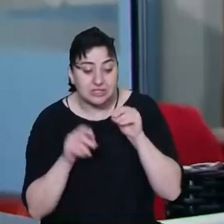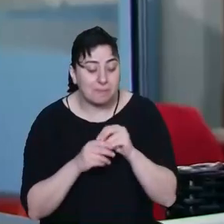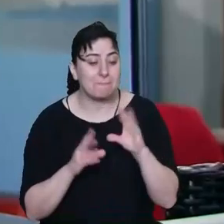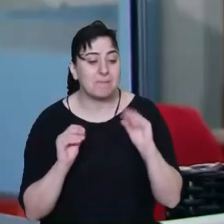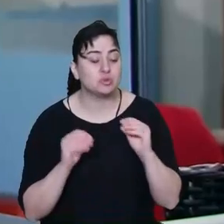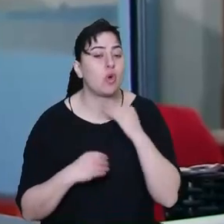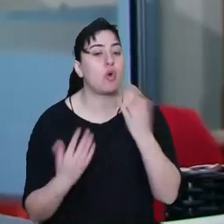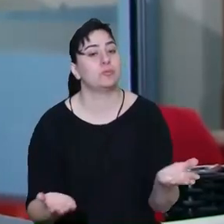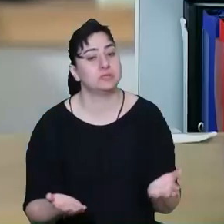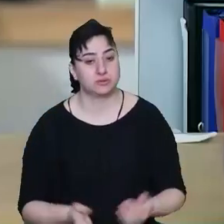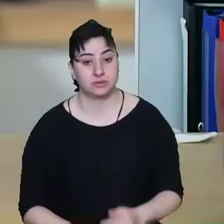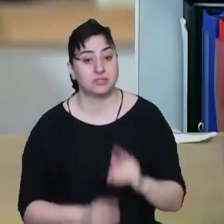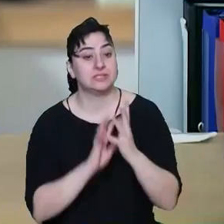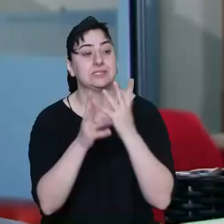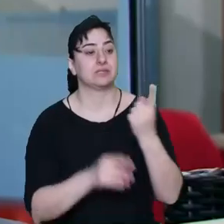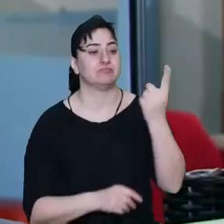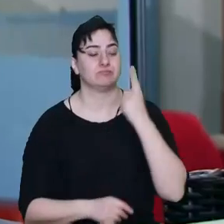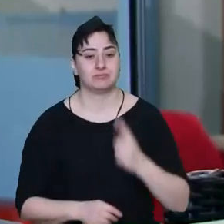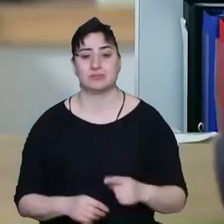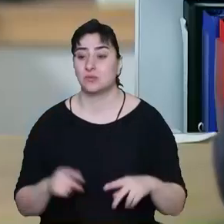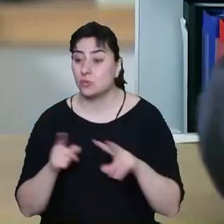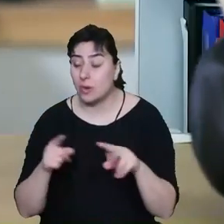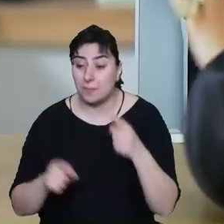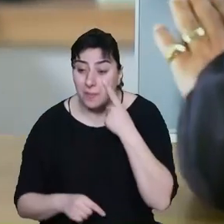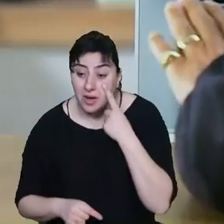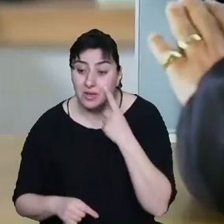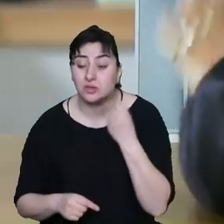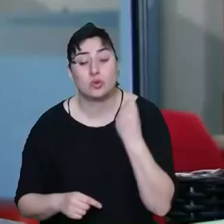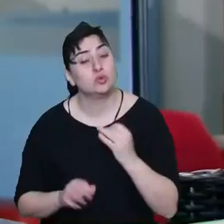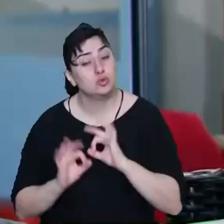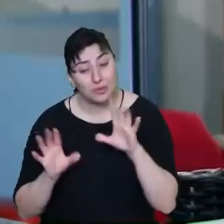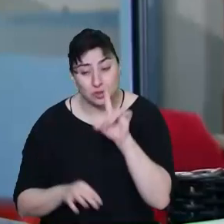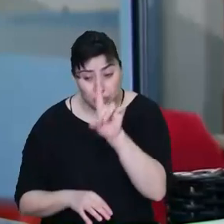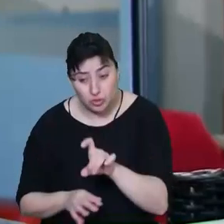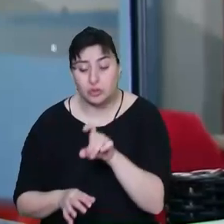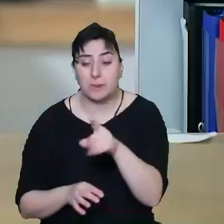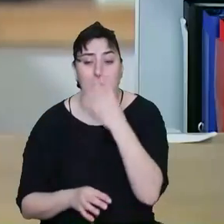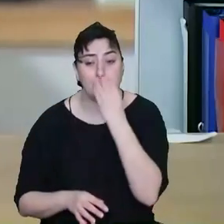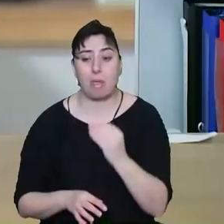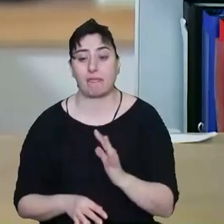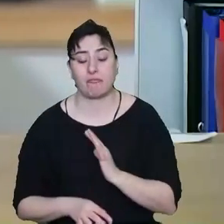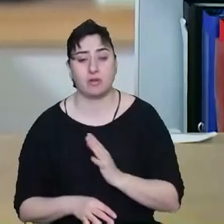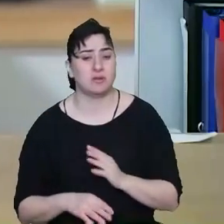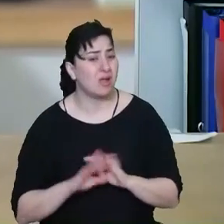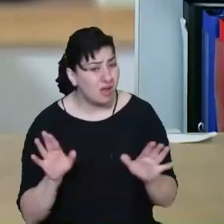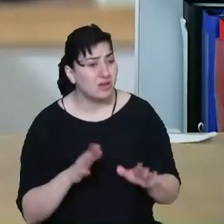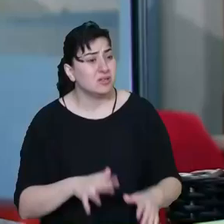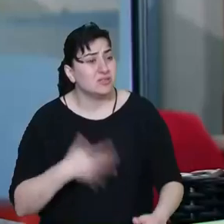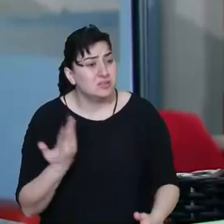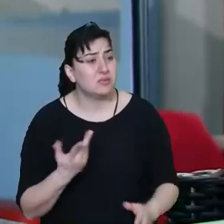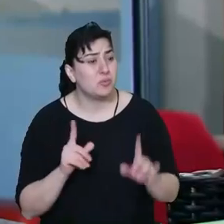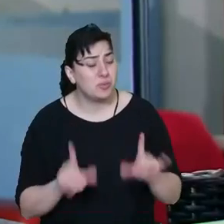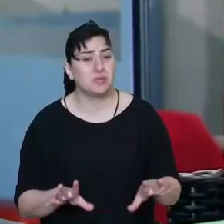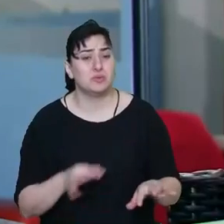etmez. Sıradaki. Bak Nurhan'cığım, çok güzel bir bilmecem var, sorayım sen de beğeneceksin. Yok ya müdür bey, istemiyorum